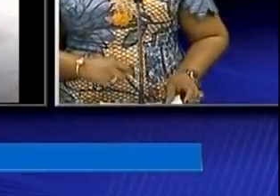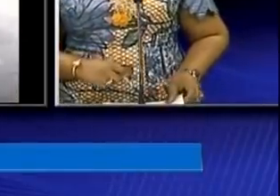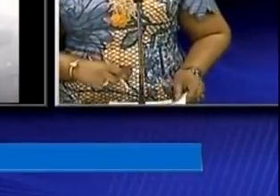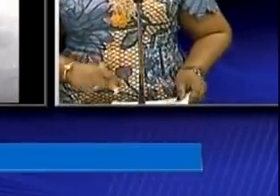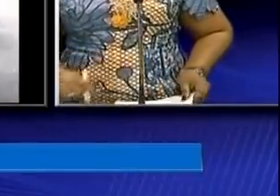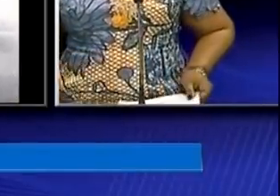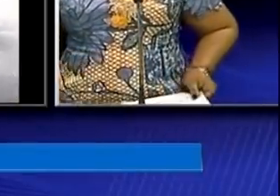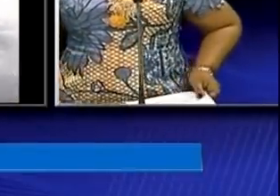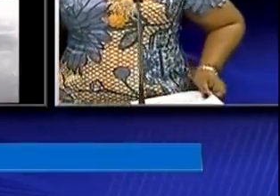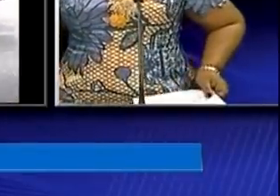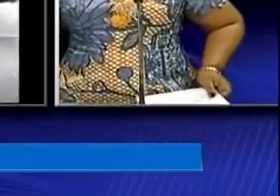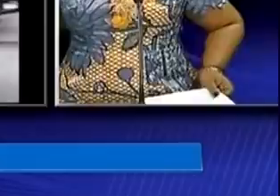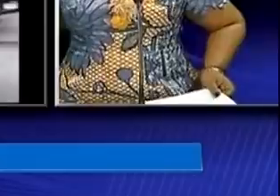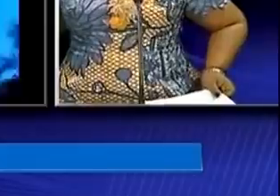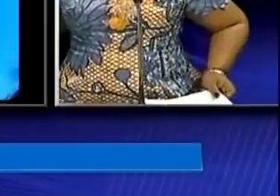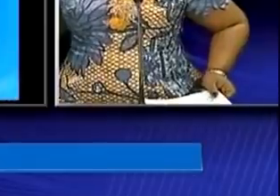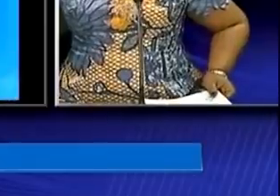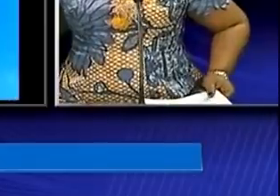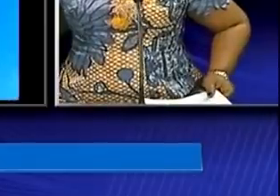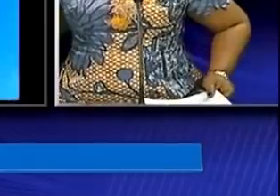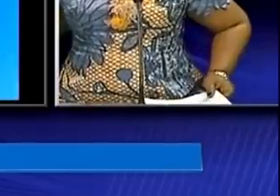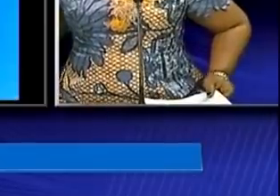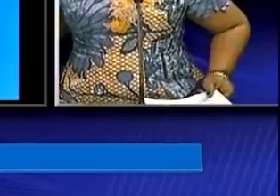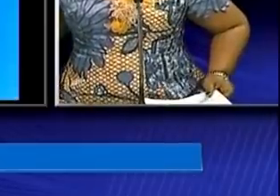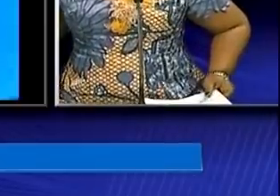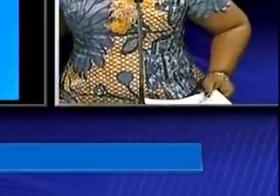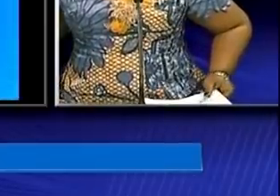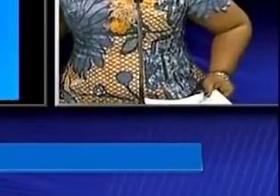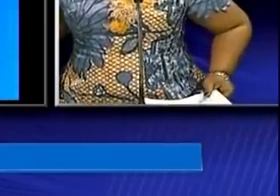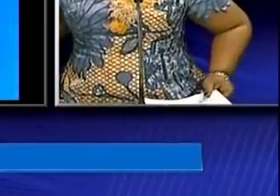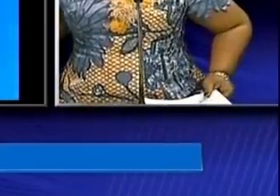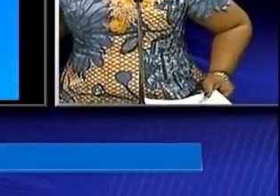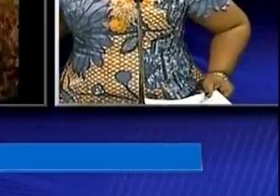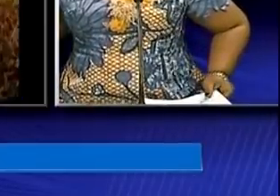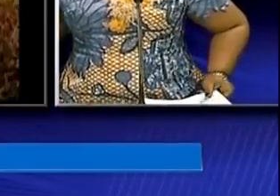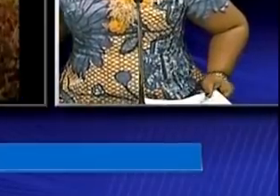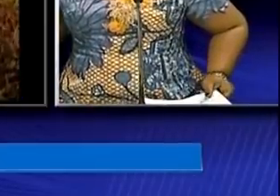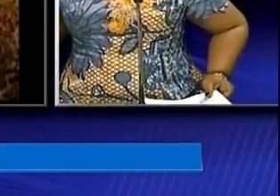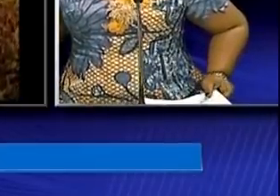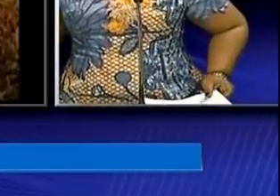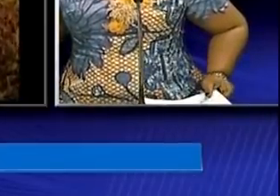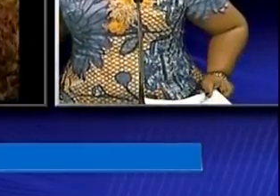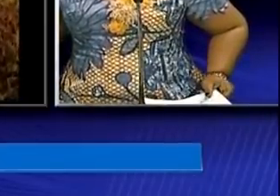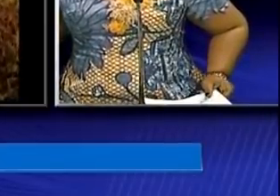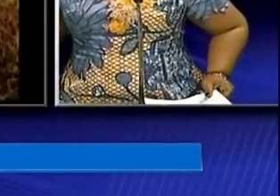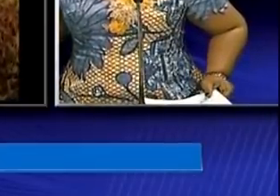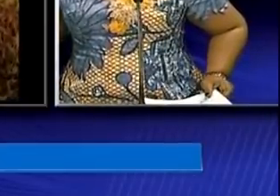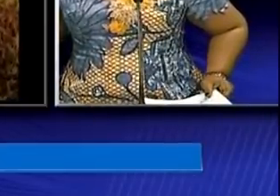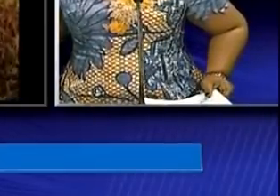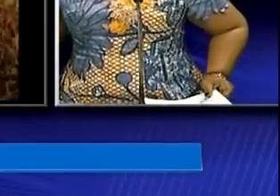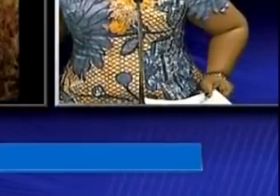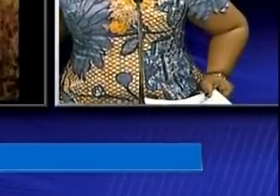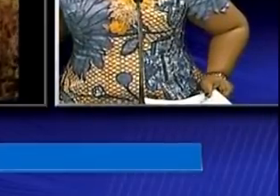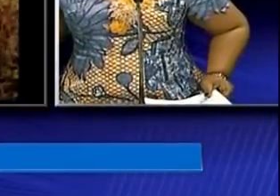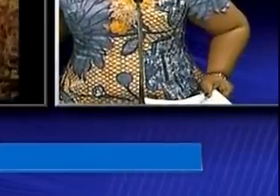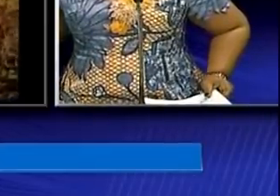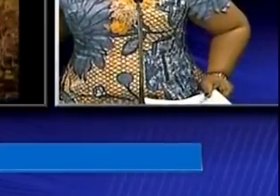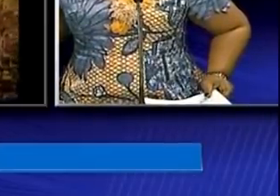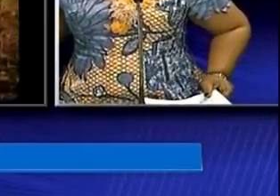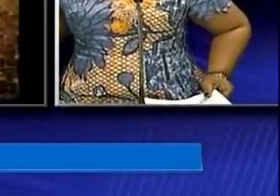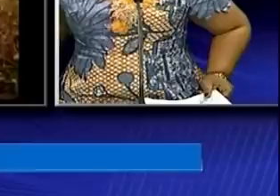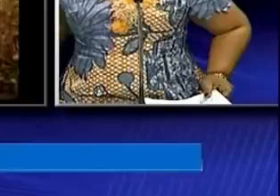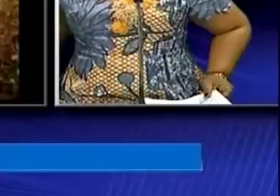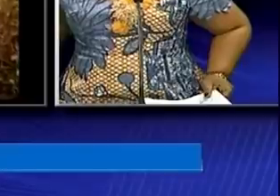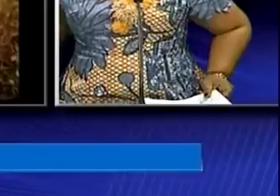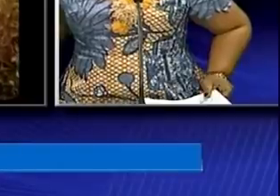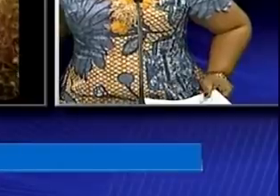pays. Les FARDC montent en puissance et les ADF en ressentent les effets. Les récentes opérations sur l'axe Comanda donnent